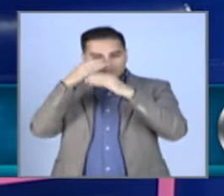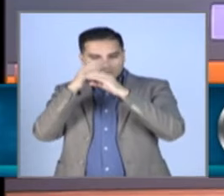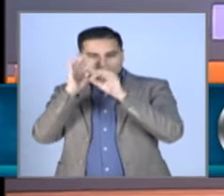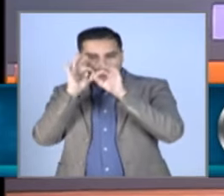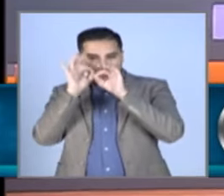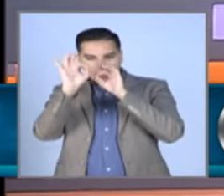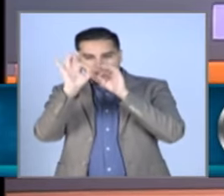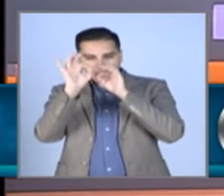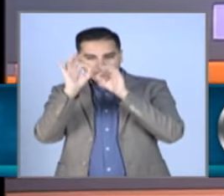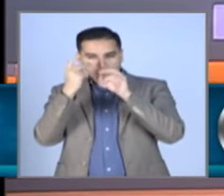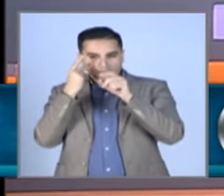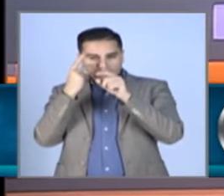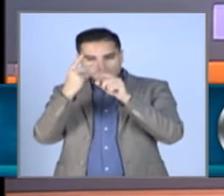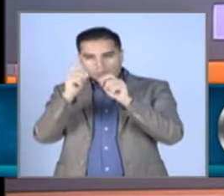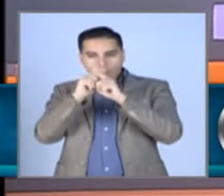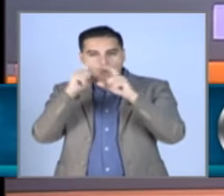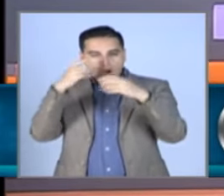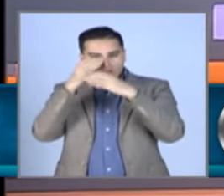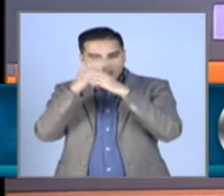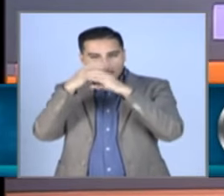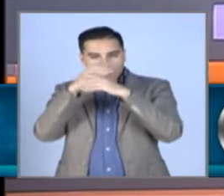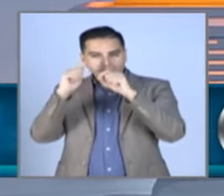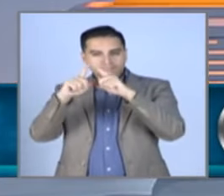كانت الصور الناتجة واضحة